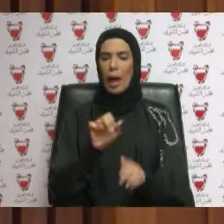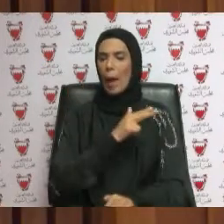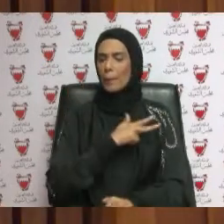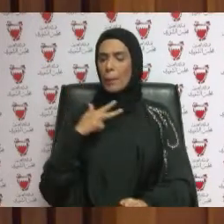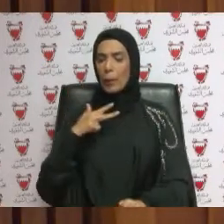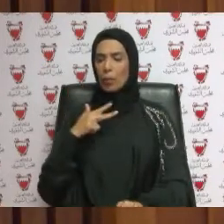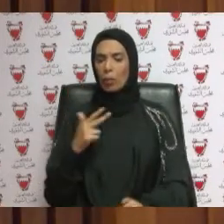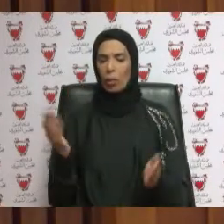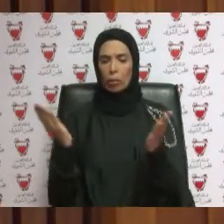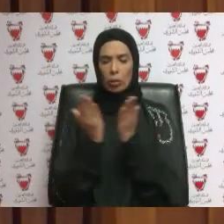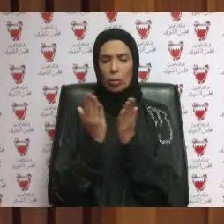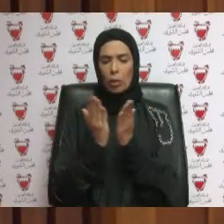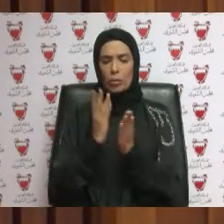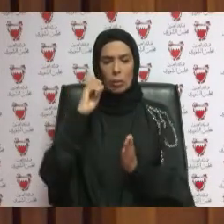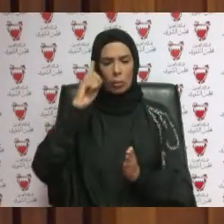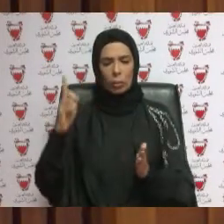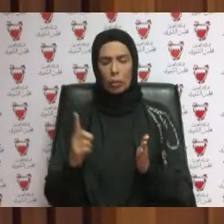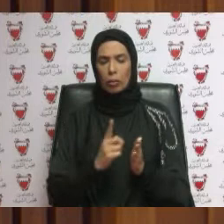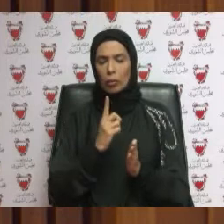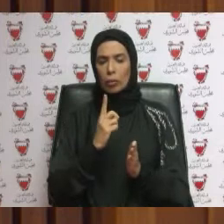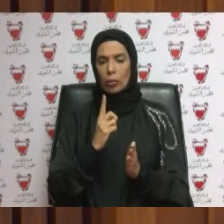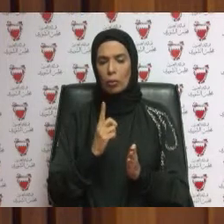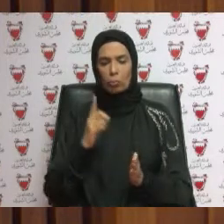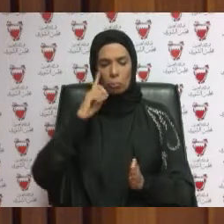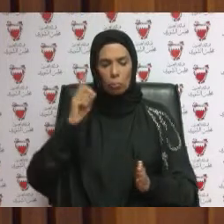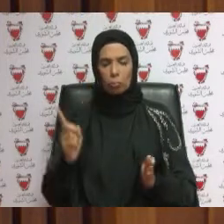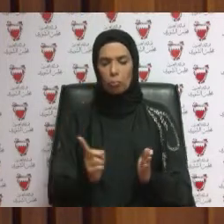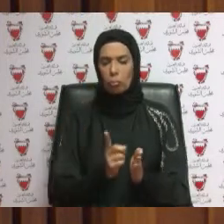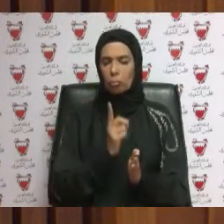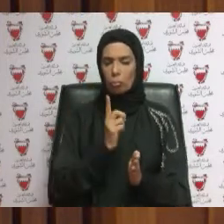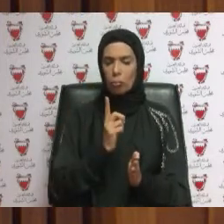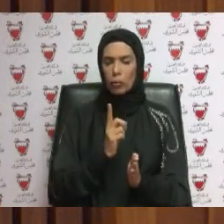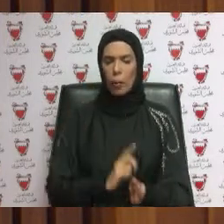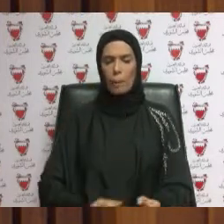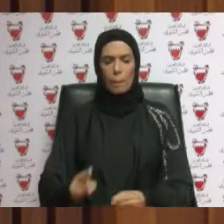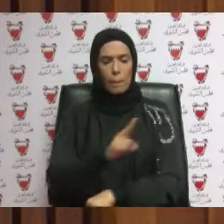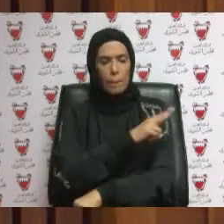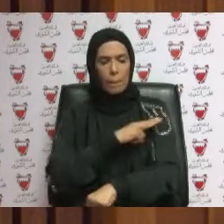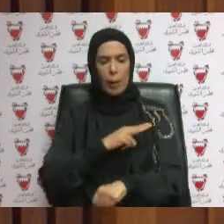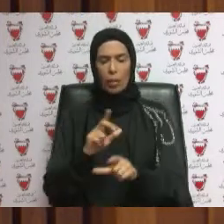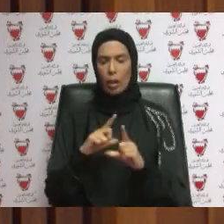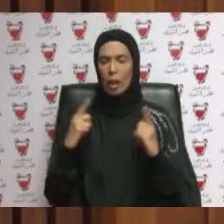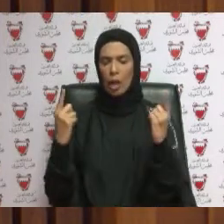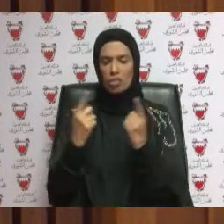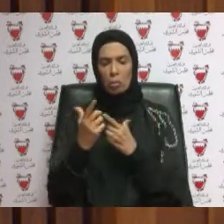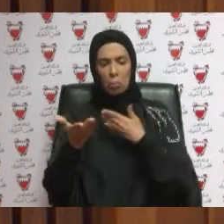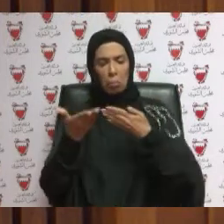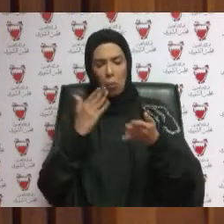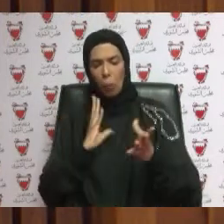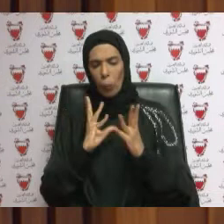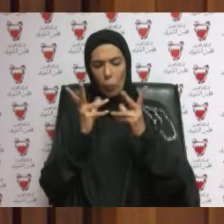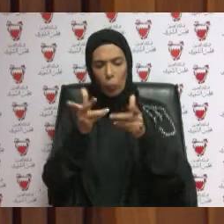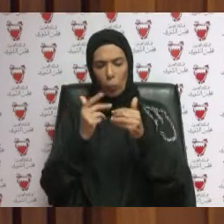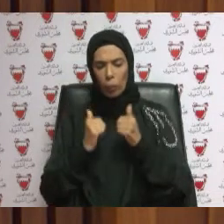وبعد تدارس الآراء والملاحظات وتبادل وجهات النظر بين أصحاب السعادة أعضاء اللجنة في حضور